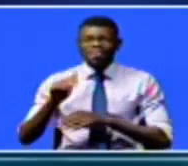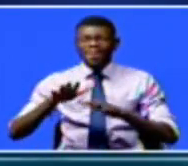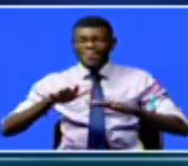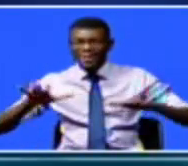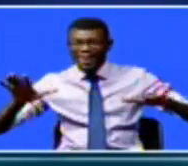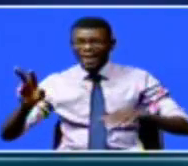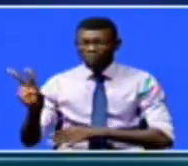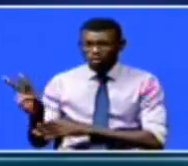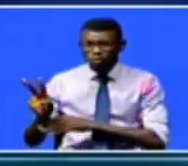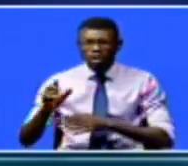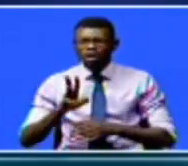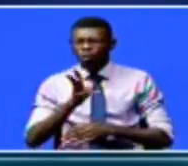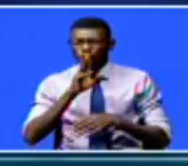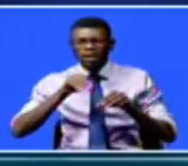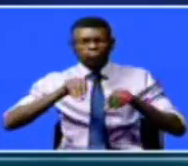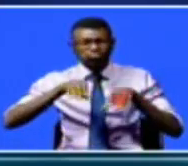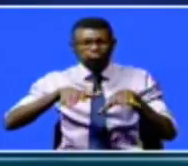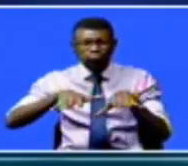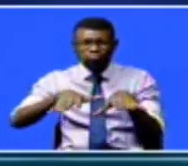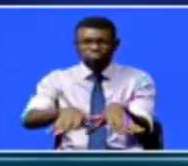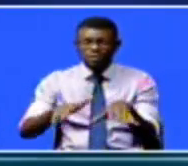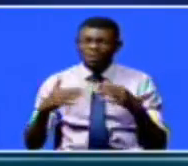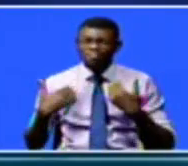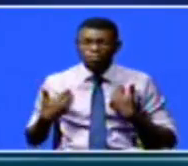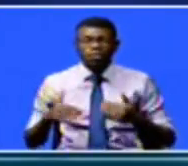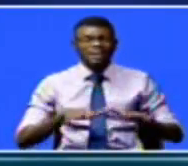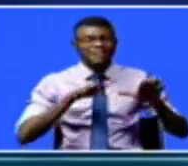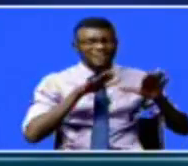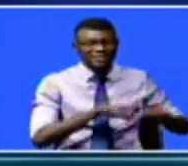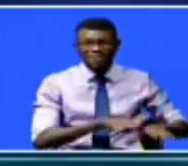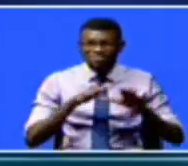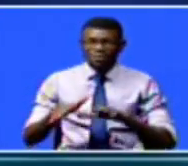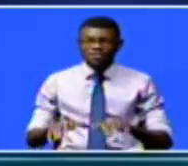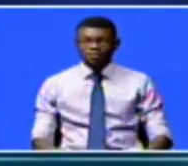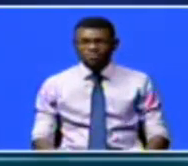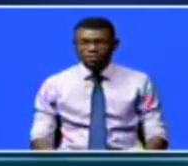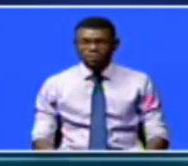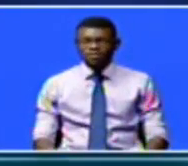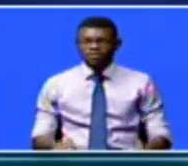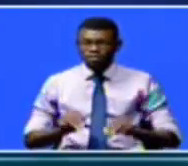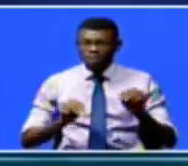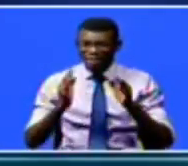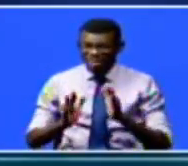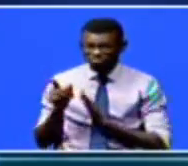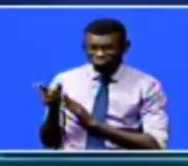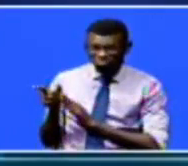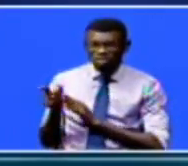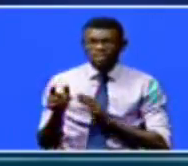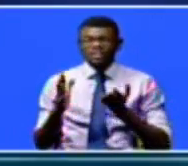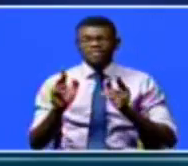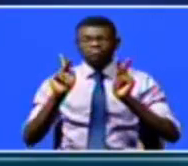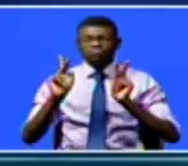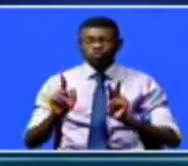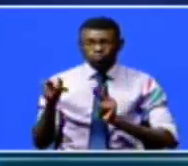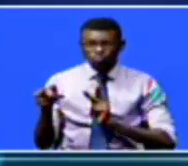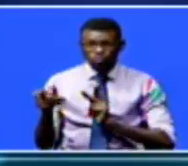maji katika pembezoni na kuhangaisha wakazi. Wakiongozwa na mkurugenzi wa miradi maalum katika kaunti ya Kisumu Bi Ruth Odinga